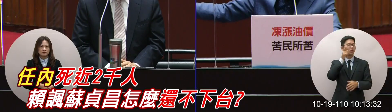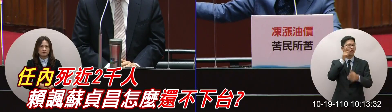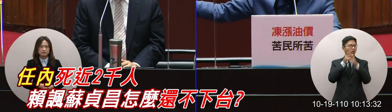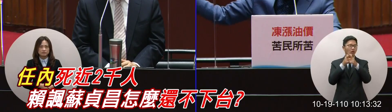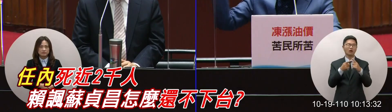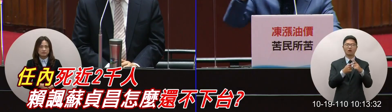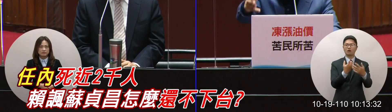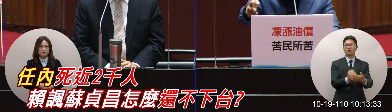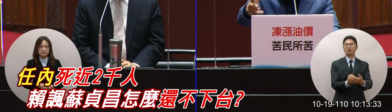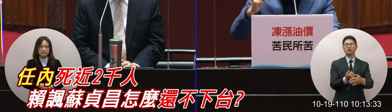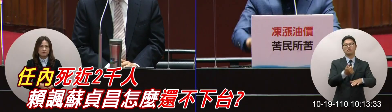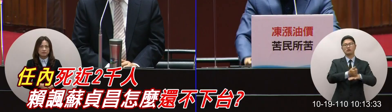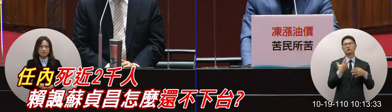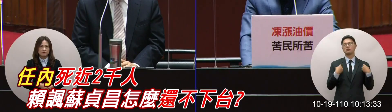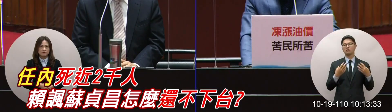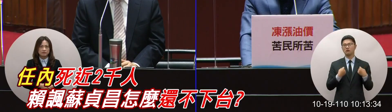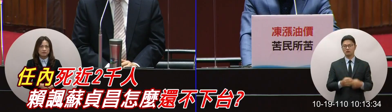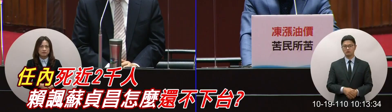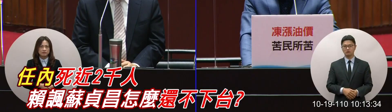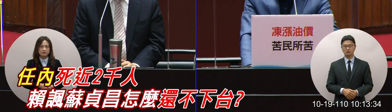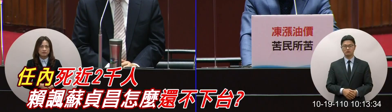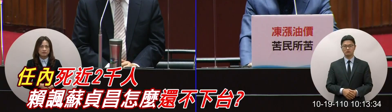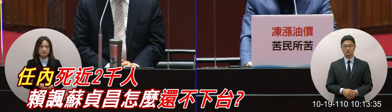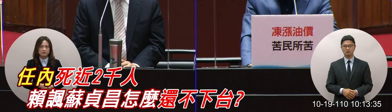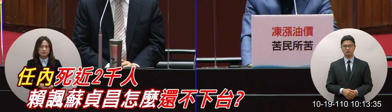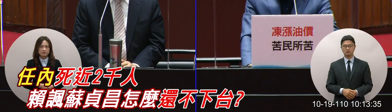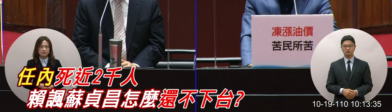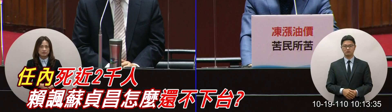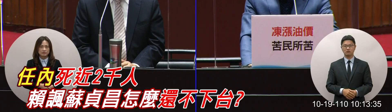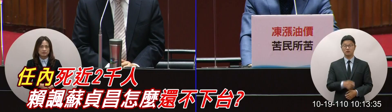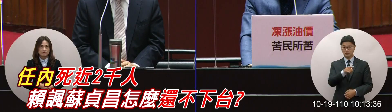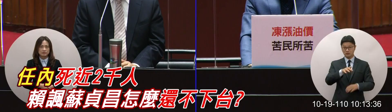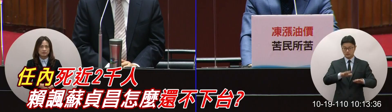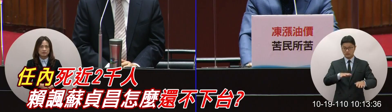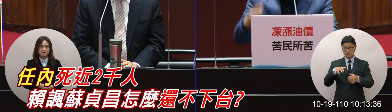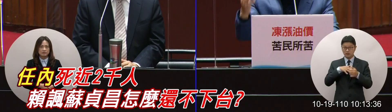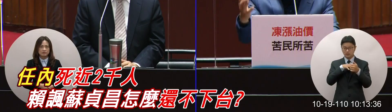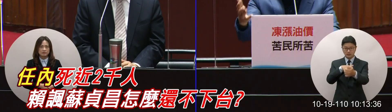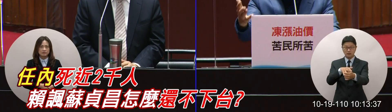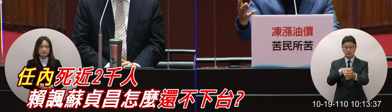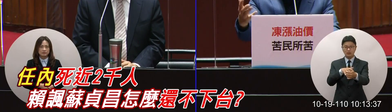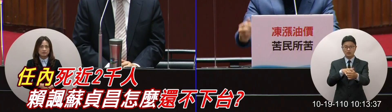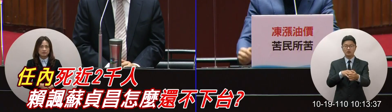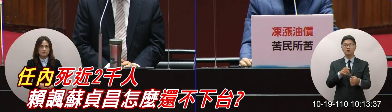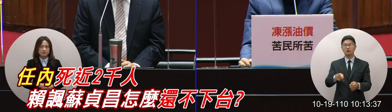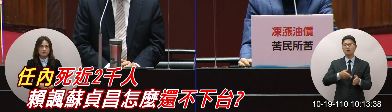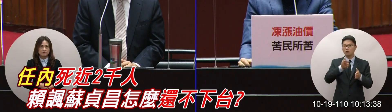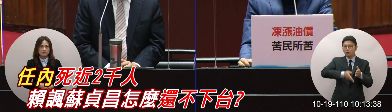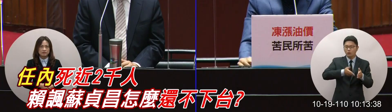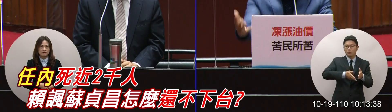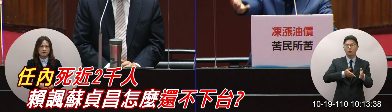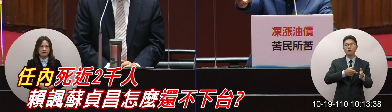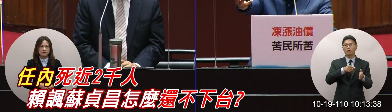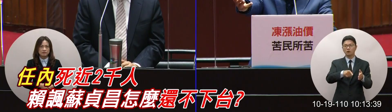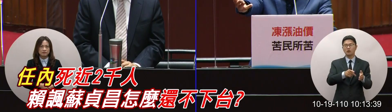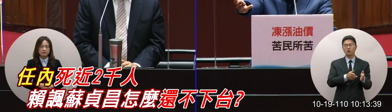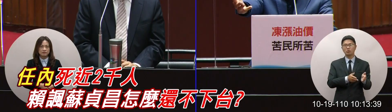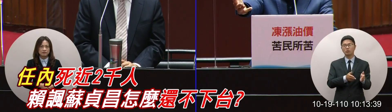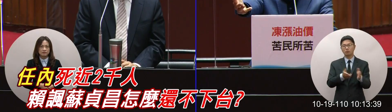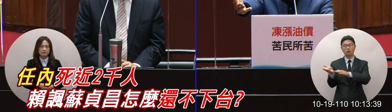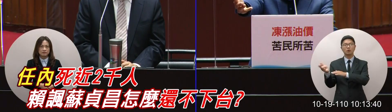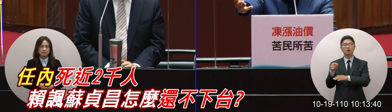我们现在啊，因为你这样带，结果普悠玛号判决出